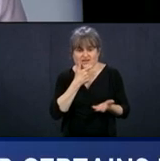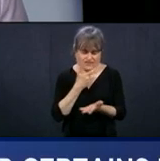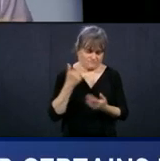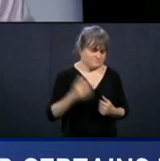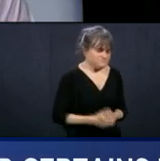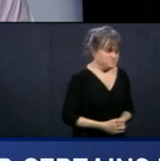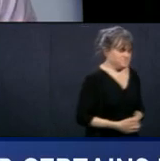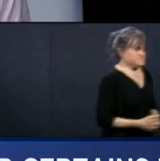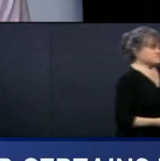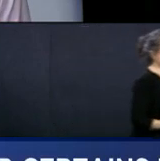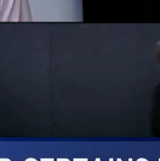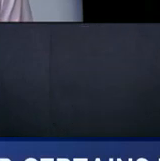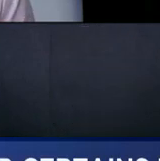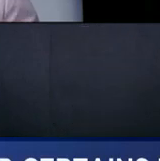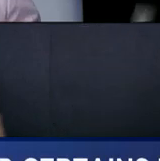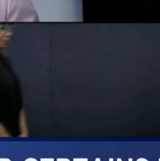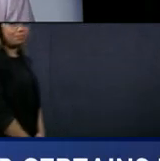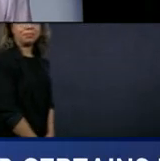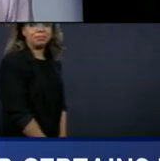Oui.